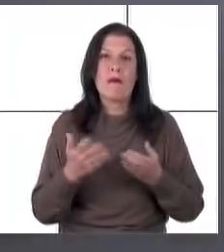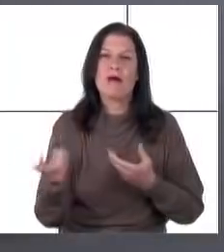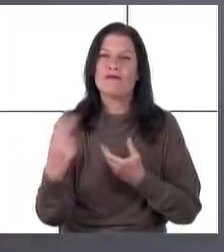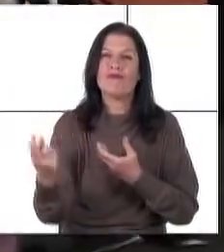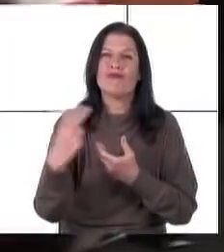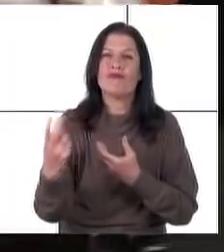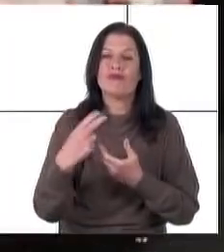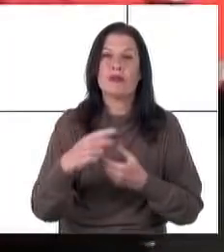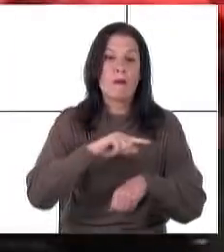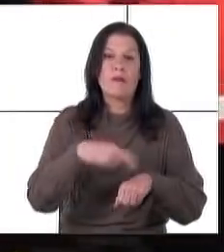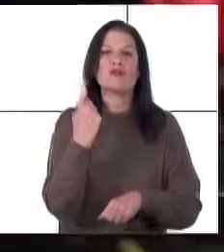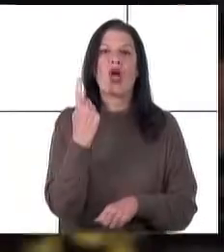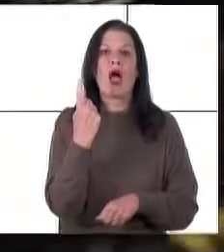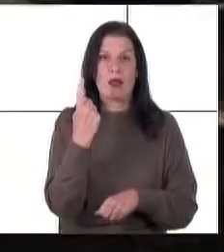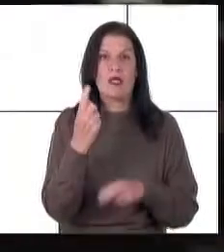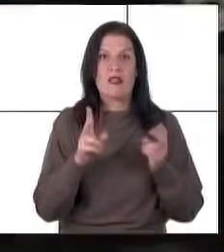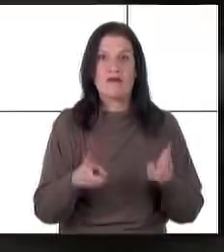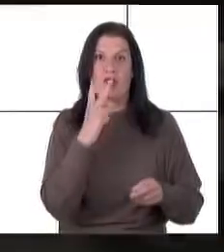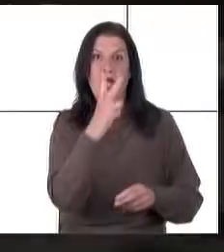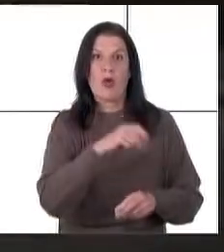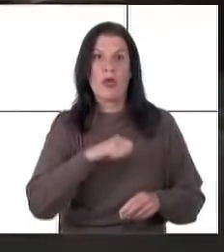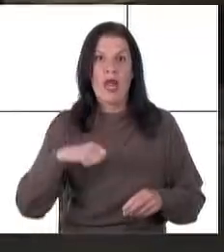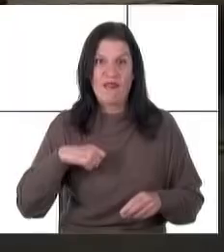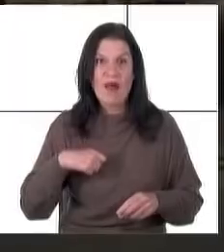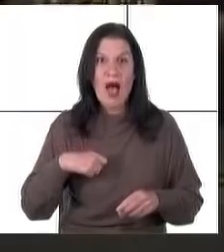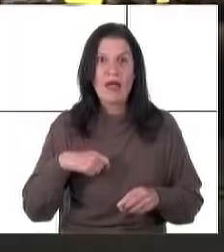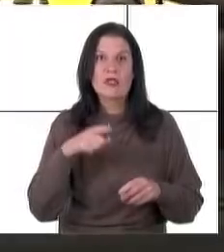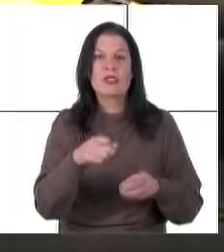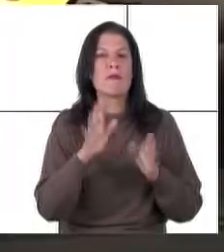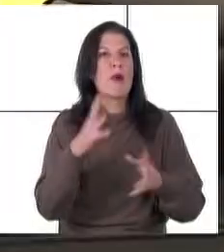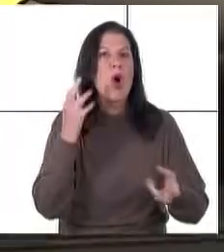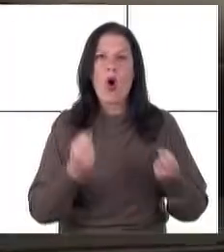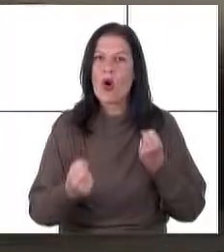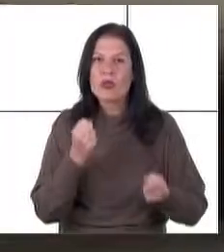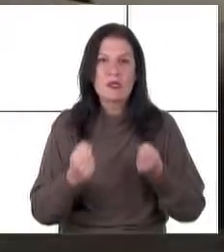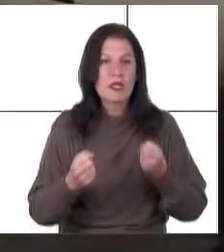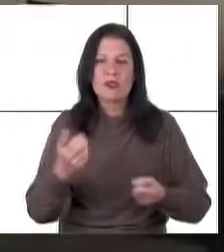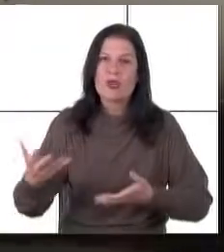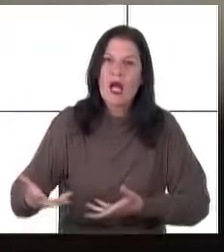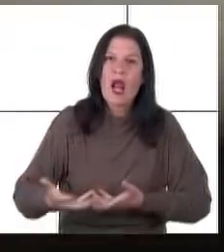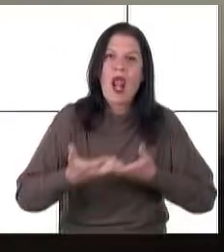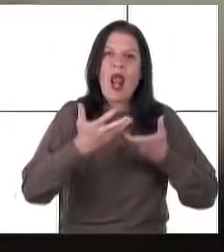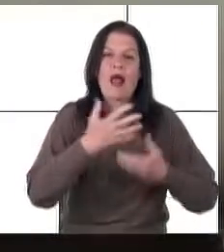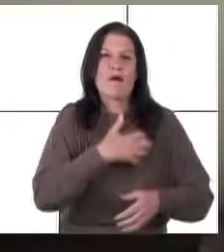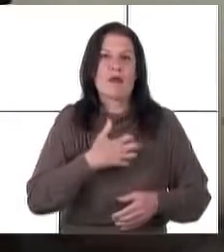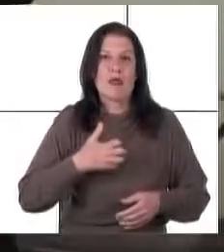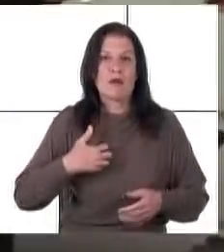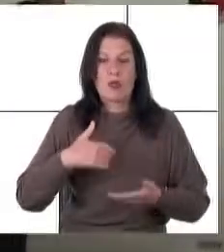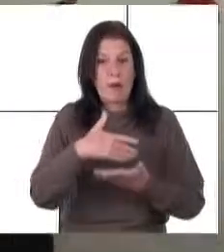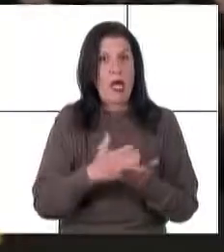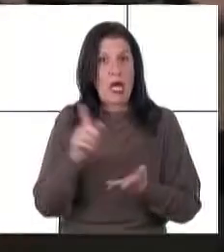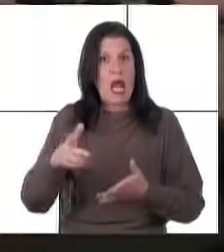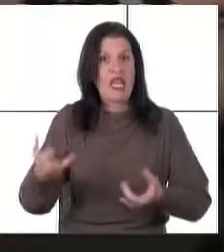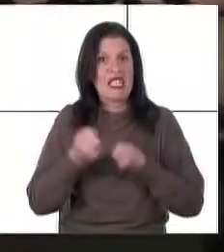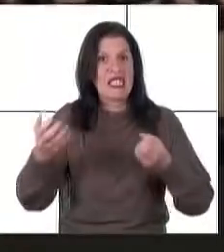שעה. אתם יכולים לראות לבד כמה קשה לעלות את הפצועים. חלקם ניצולי שואה